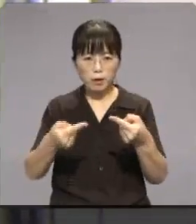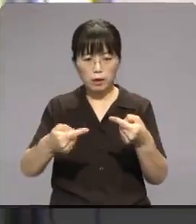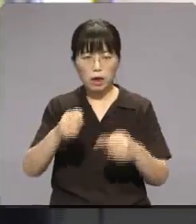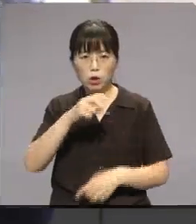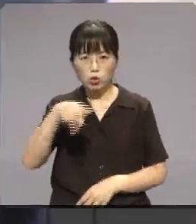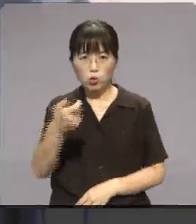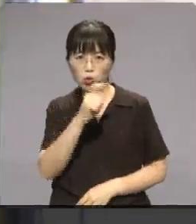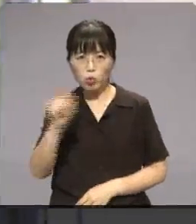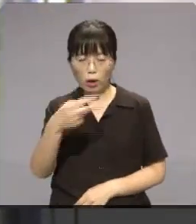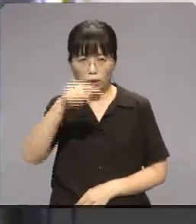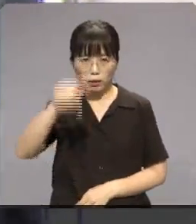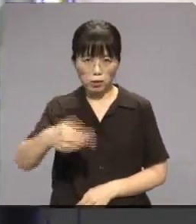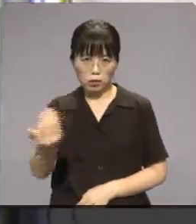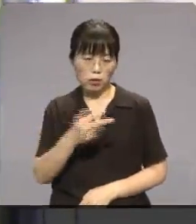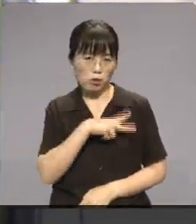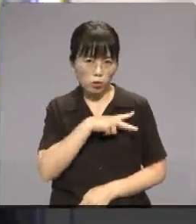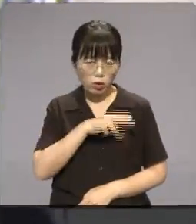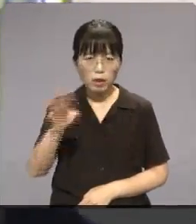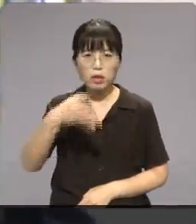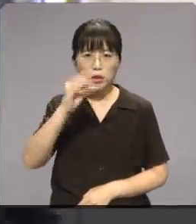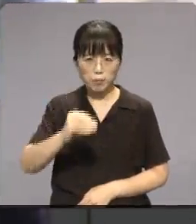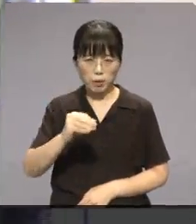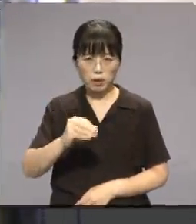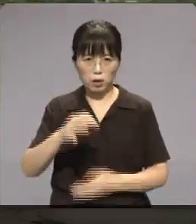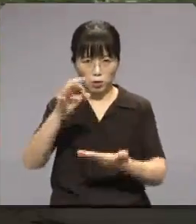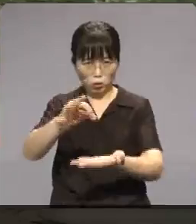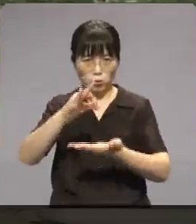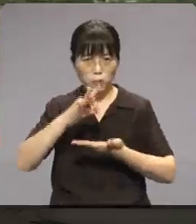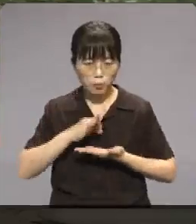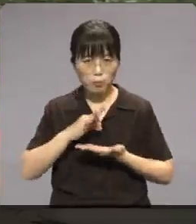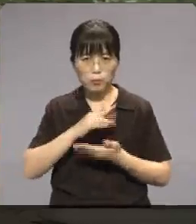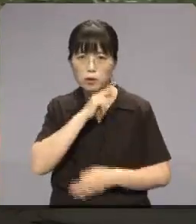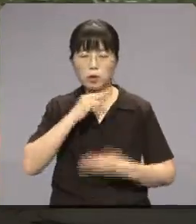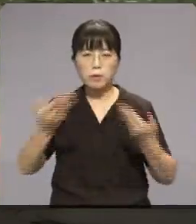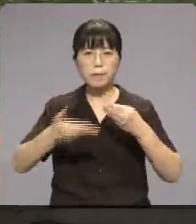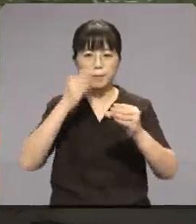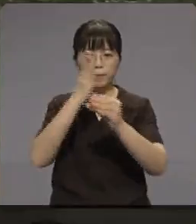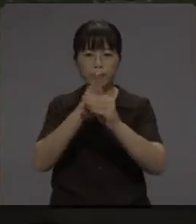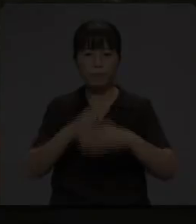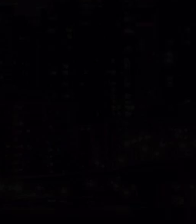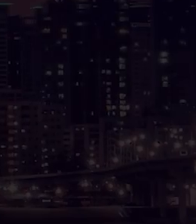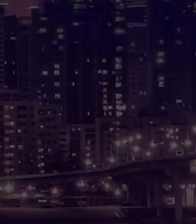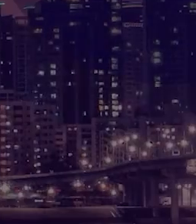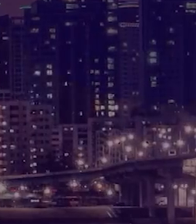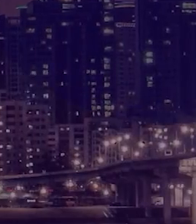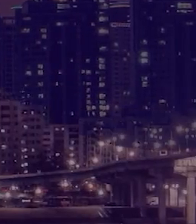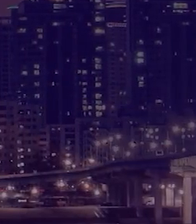윤관석 전 의원으로부터 300만 원이든 돈봉투를 수수한 혐의를 받습니다.